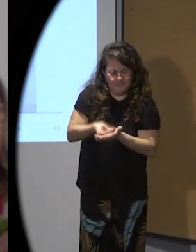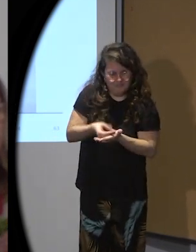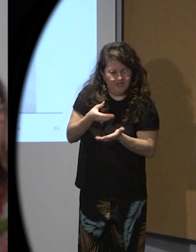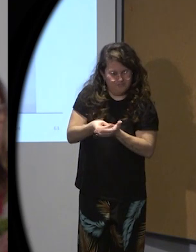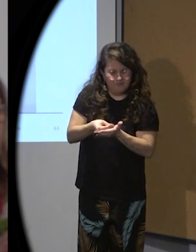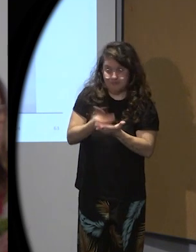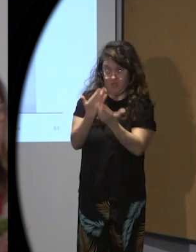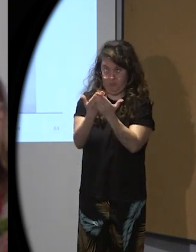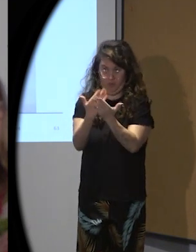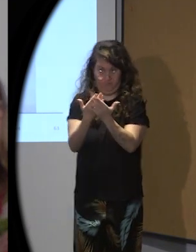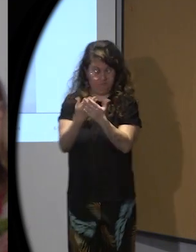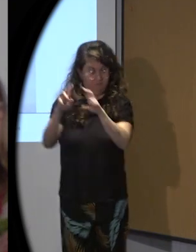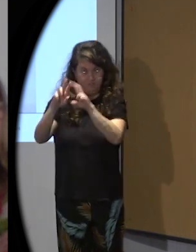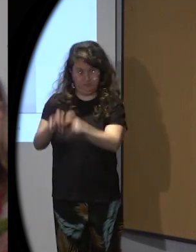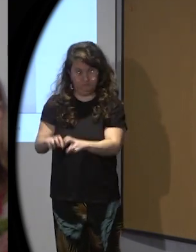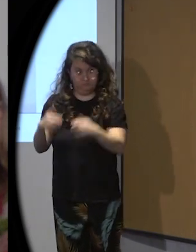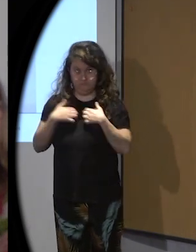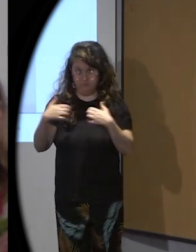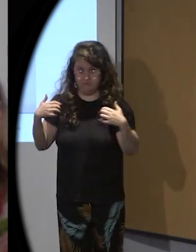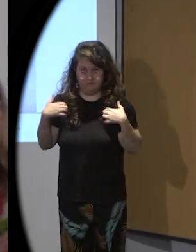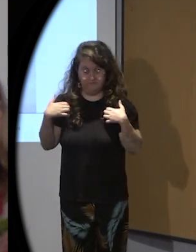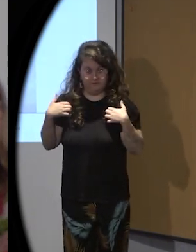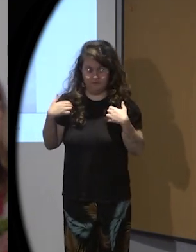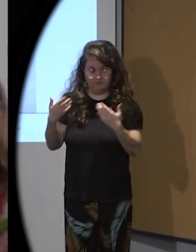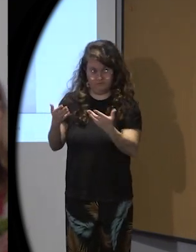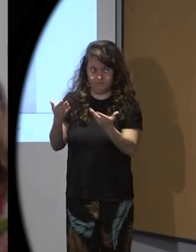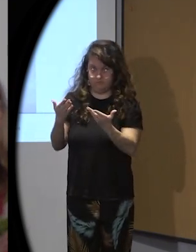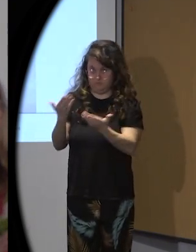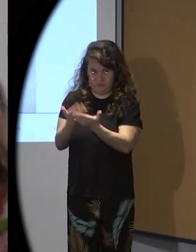biochimiquement et scientifiquement. Sur des déshydratations,